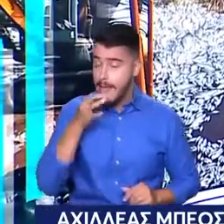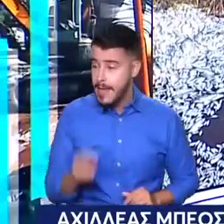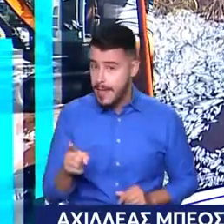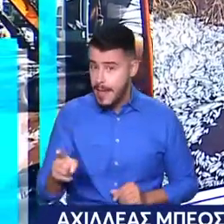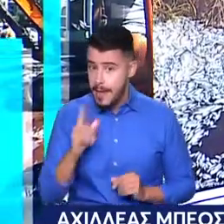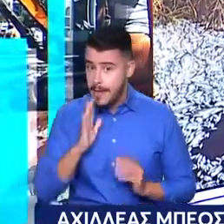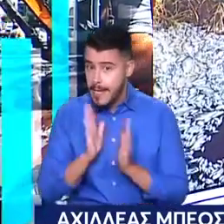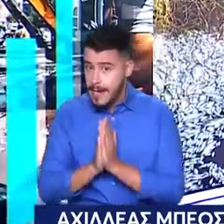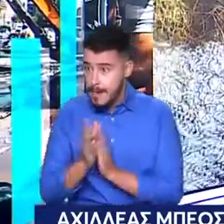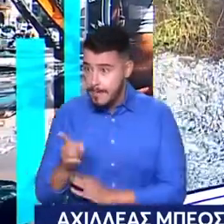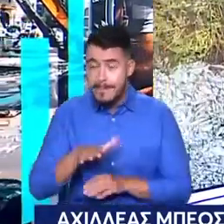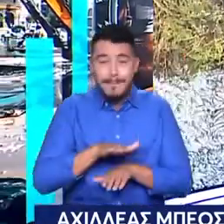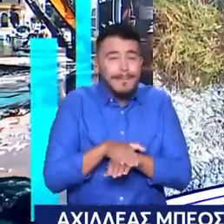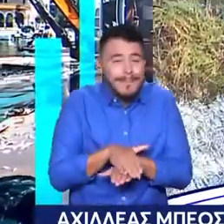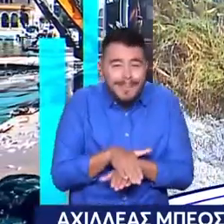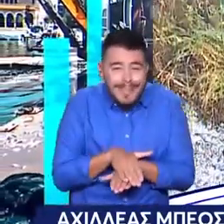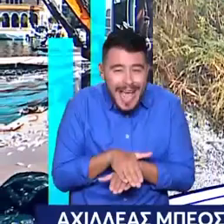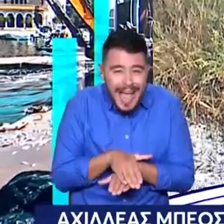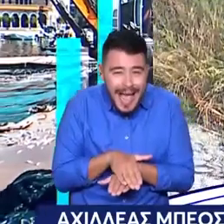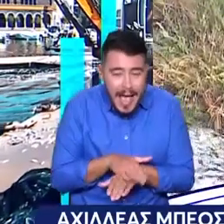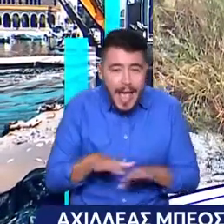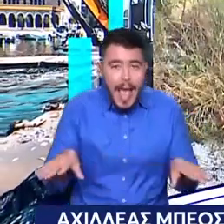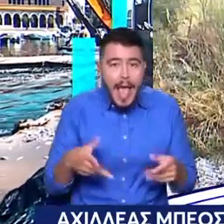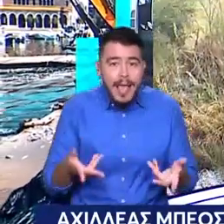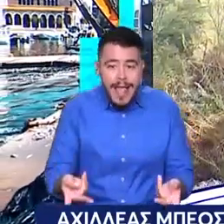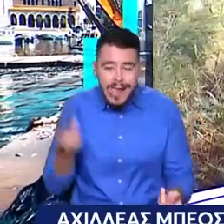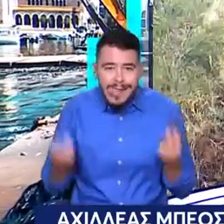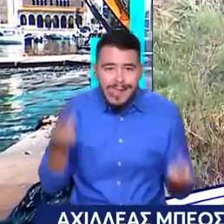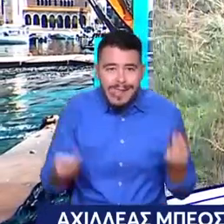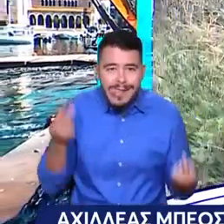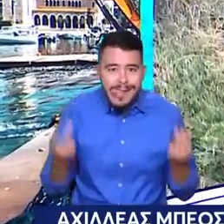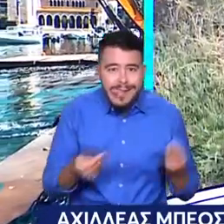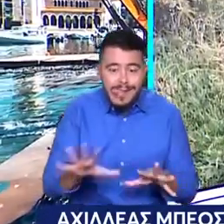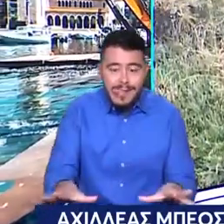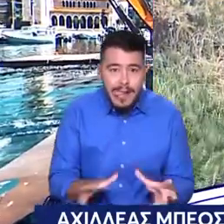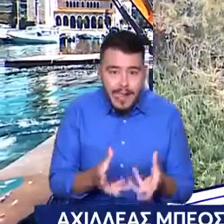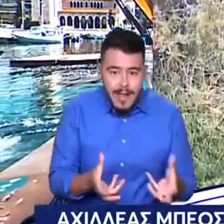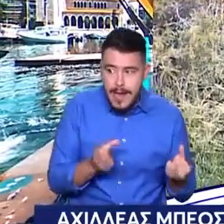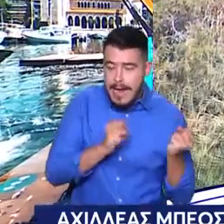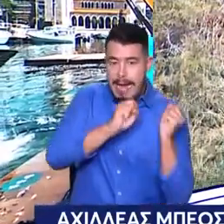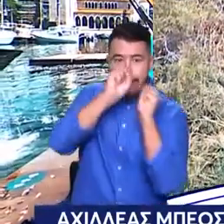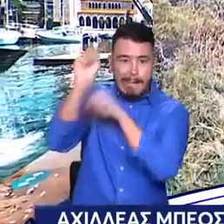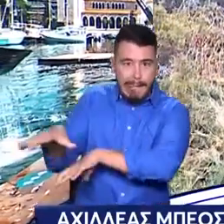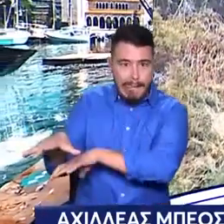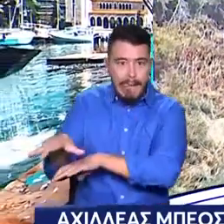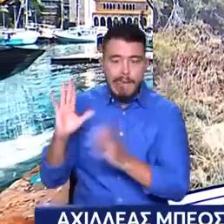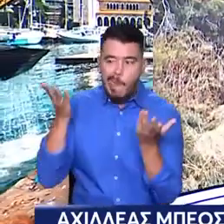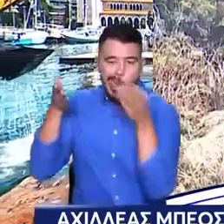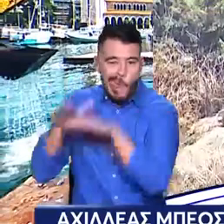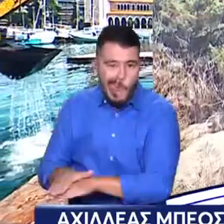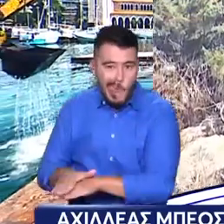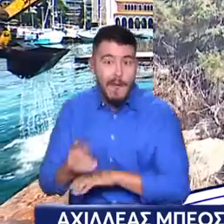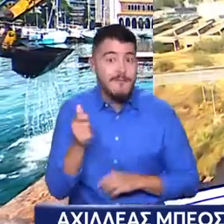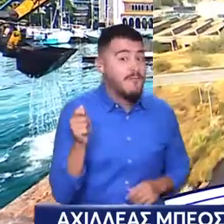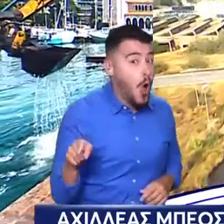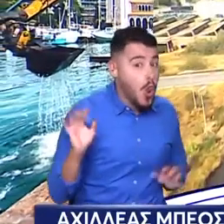μαζέψετε τα ψάρια, γιατί ούτως ή άλλως είχατε καθυστερήσει. Και πάτε και τα πετάξετε ή τα θάψετε πουθενά στην περιοχή του